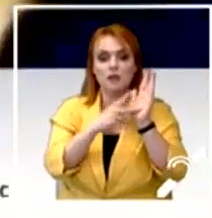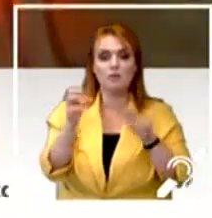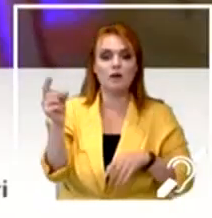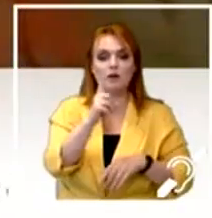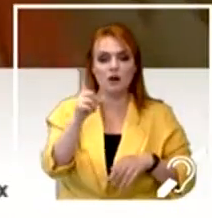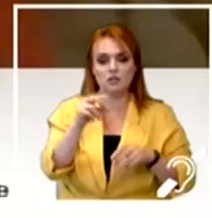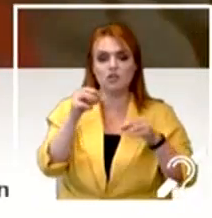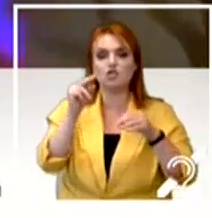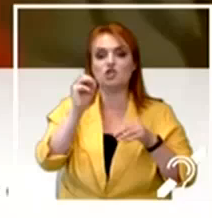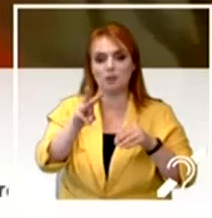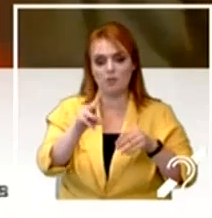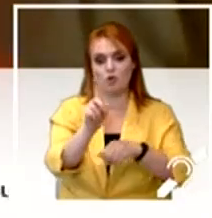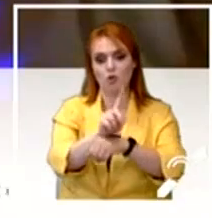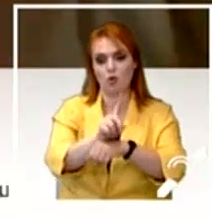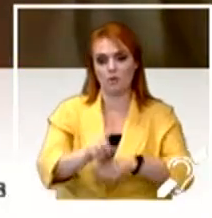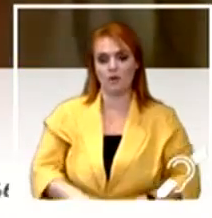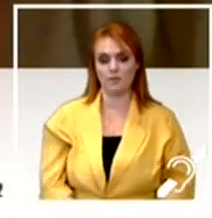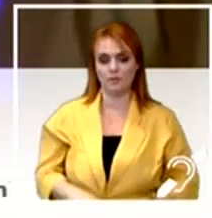norma admisă.